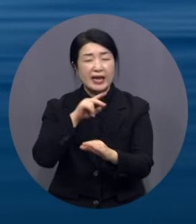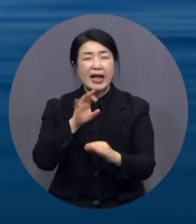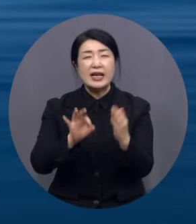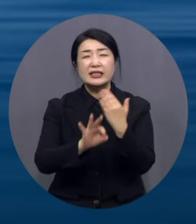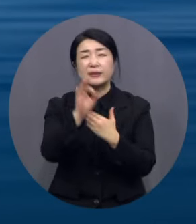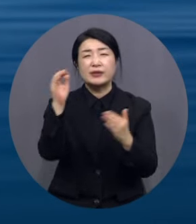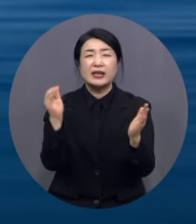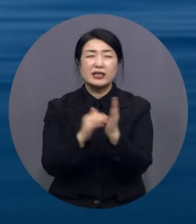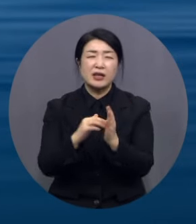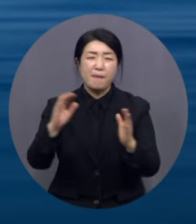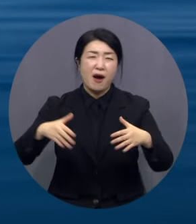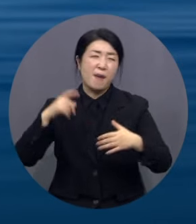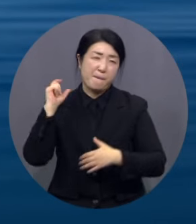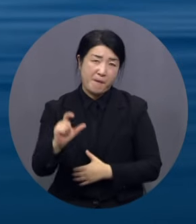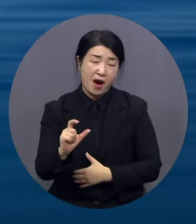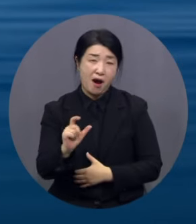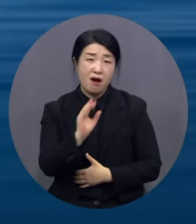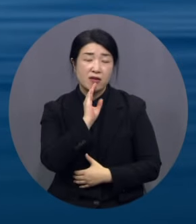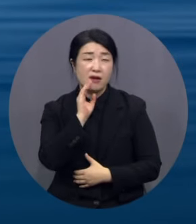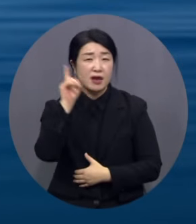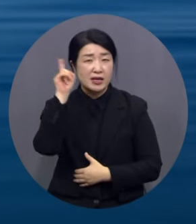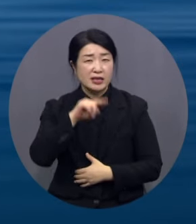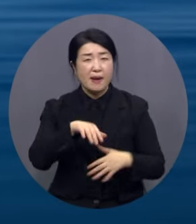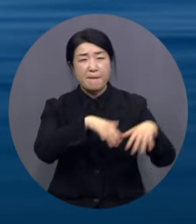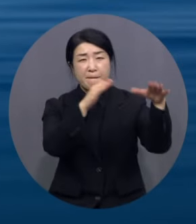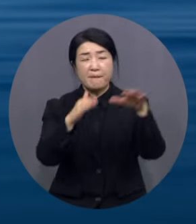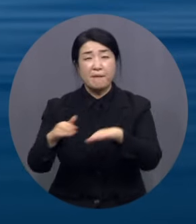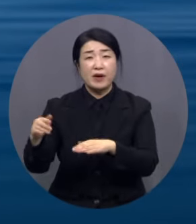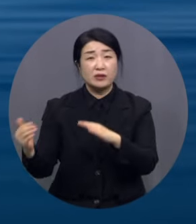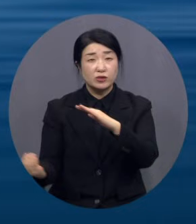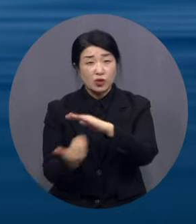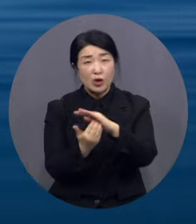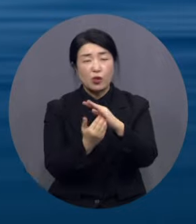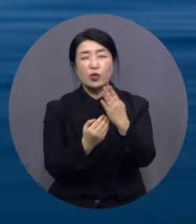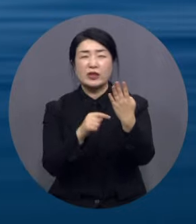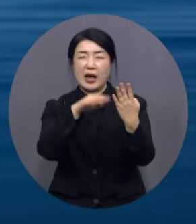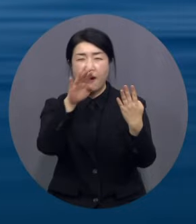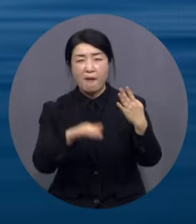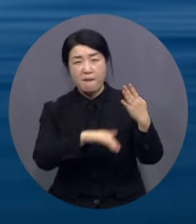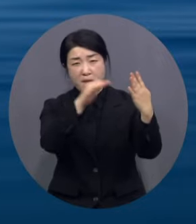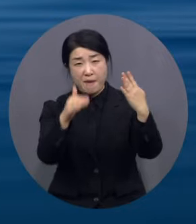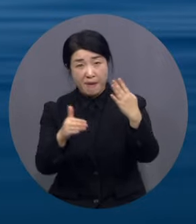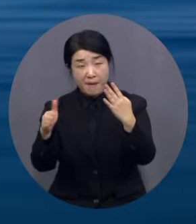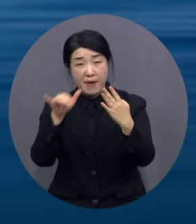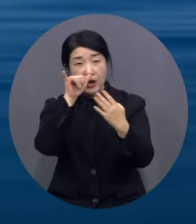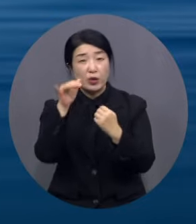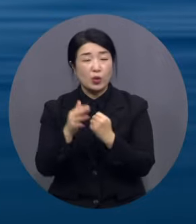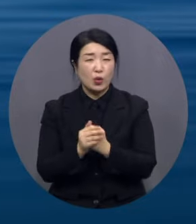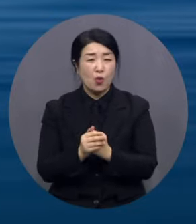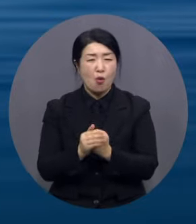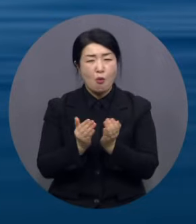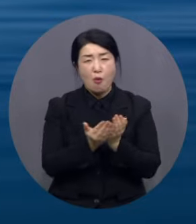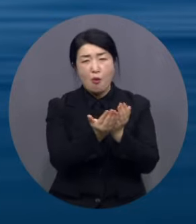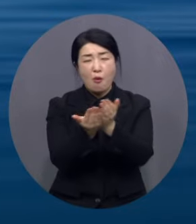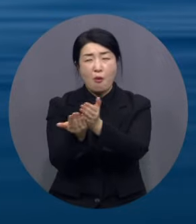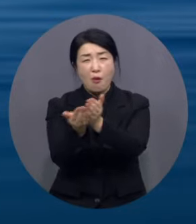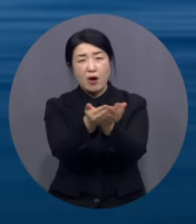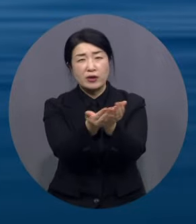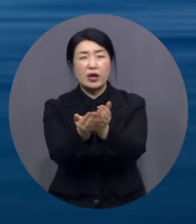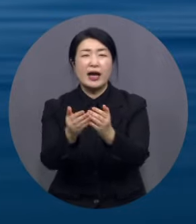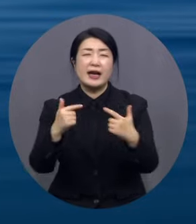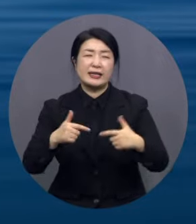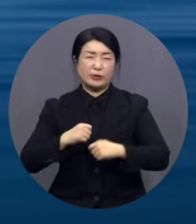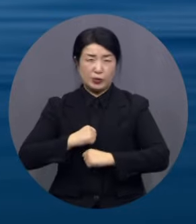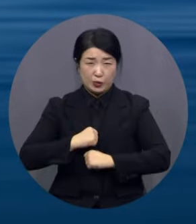강하게 불겠습니다 내일 오전까지 바다의 물결이 최고 4m 아지 매우 높게 겠는데요 항해하거나 조업하는 선박은